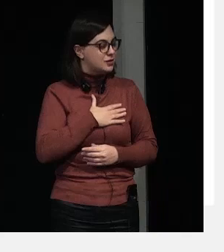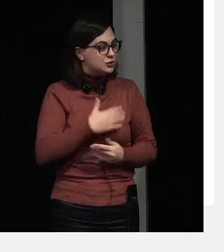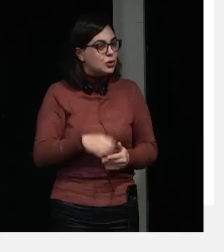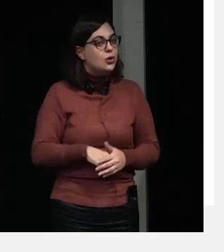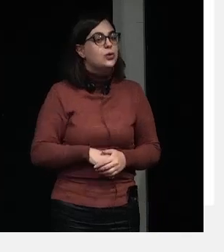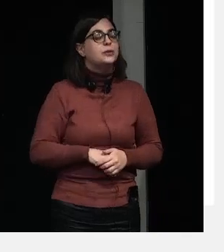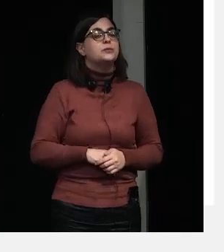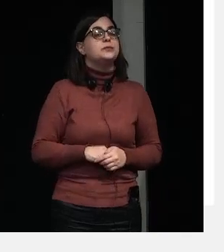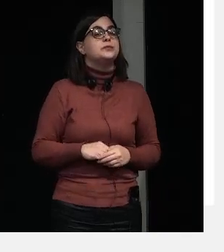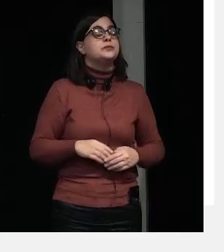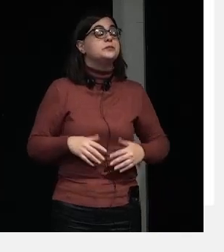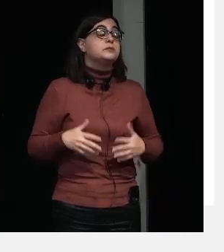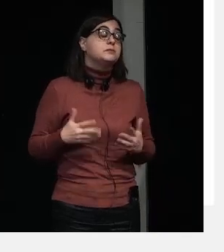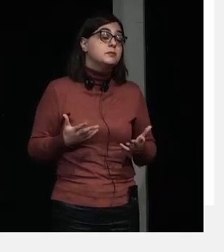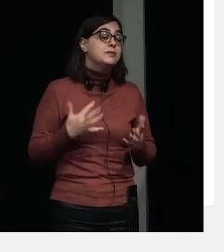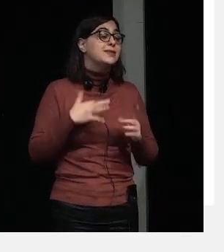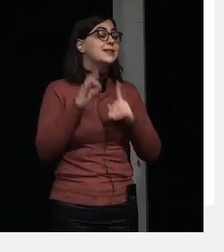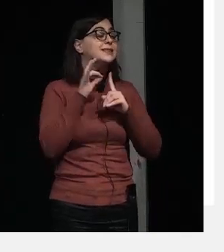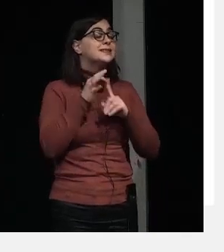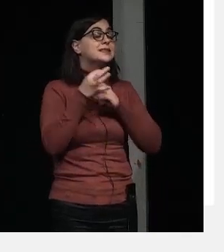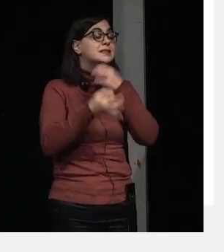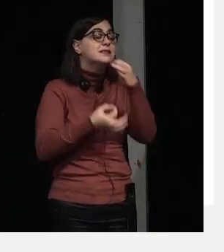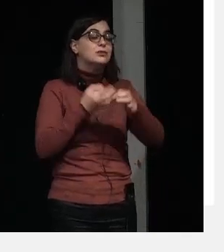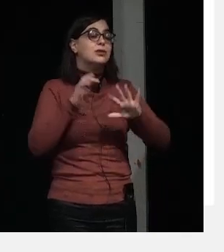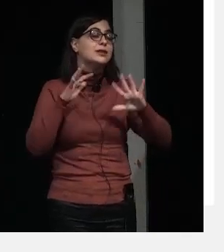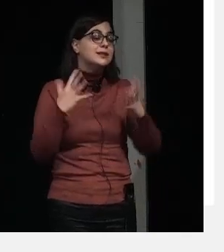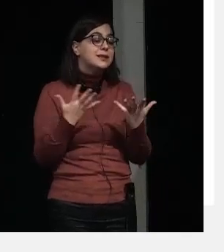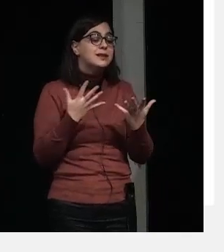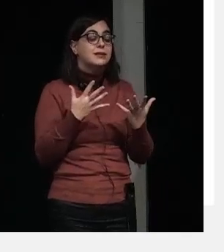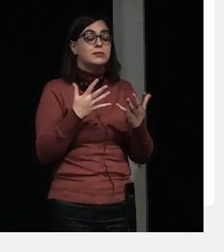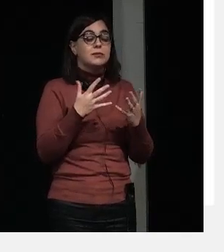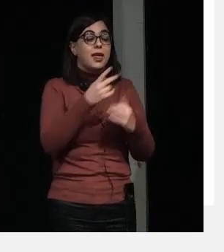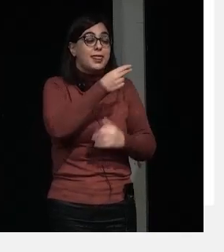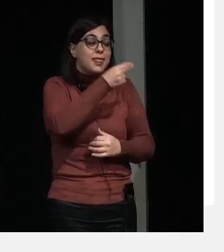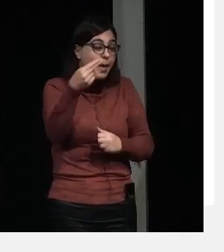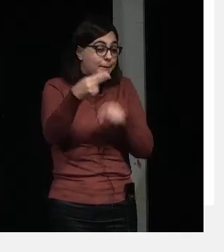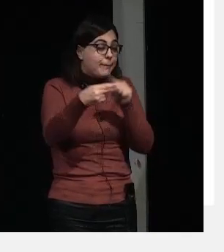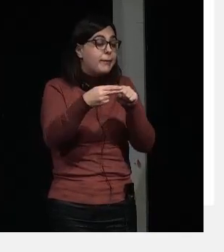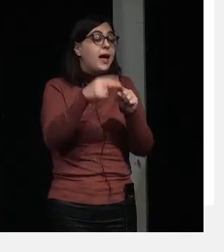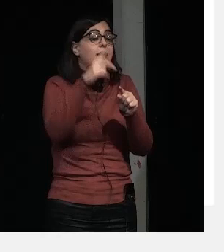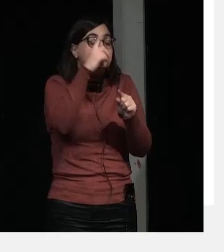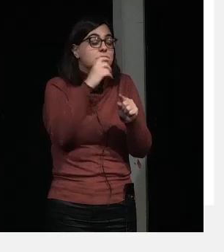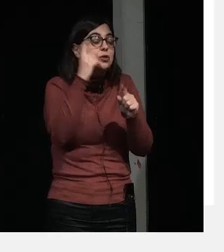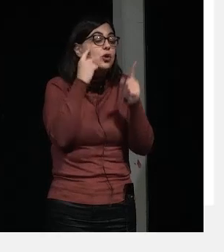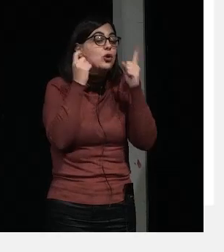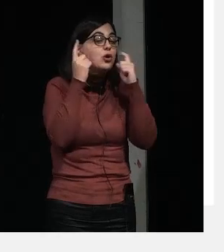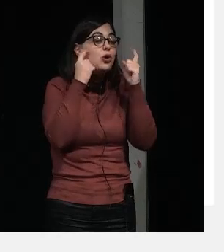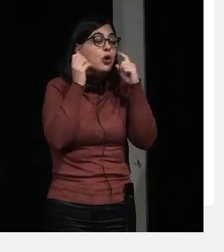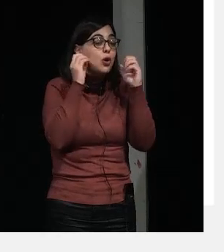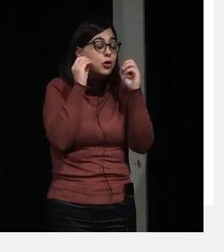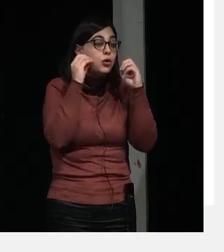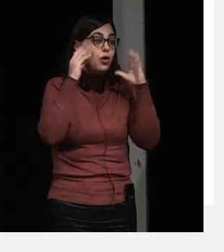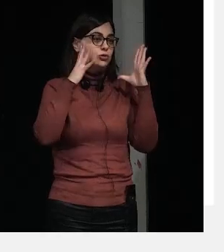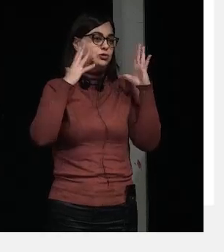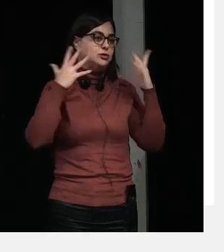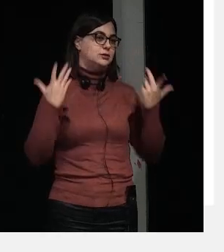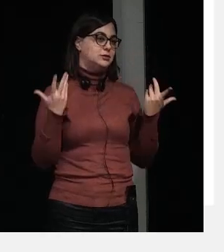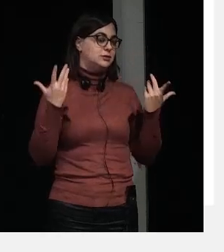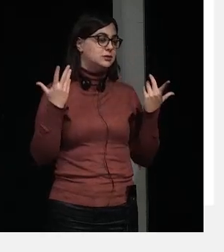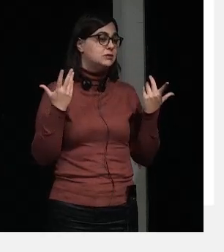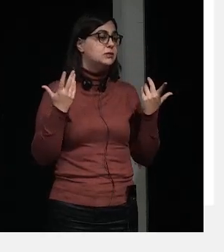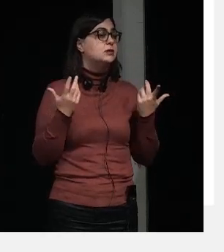Να αποκτήσουν γνώση πάνω στο αντικείμενο. Να αποκτήσουν γνώση, αλλά και παράλληλα να